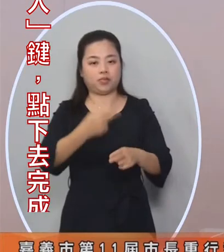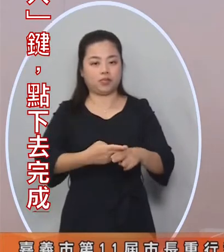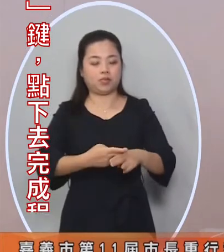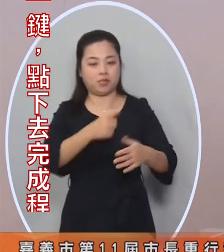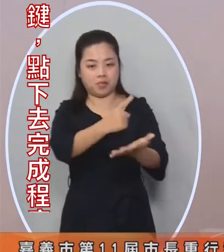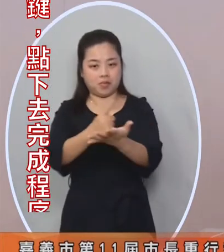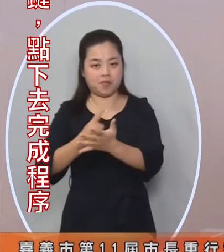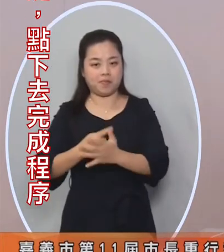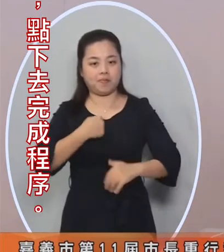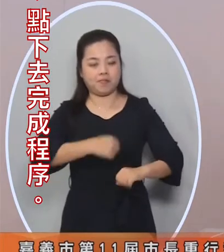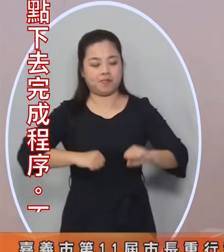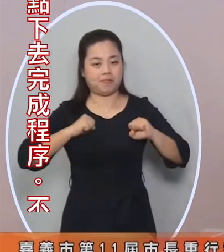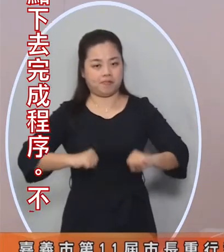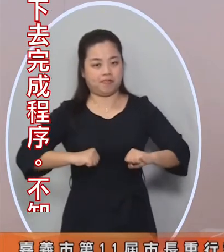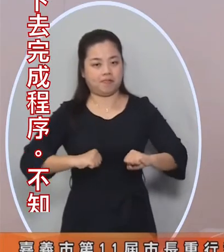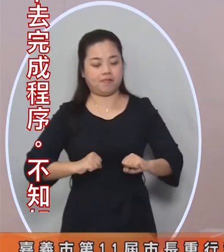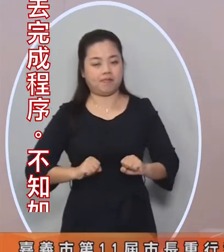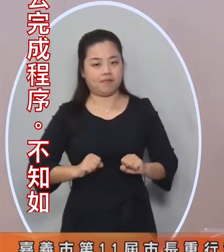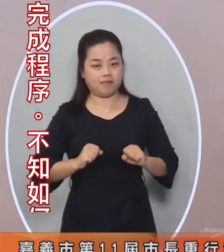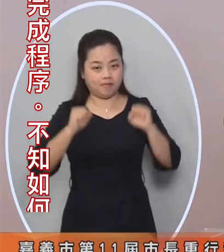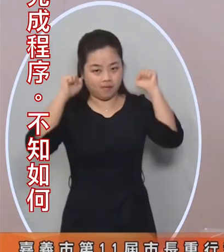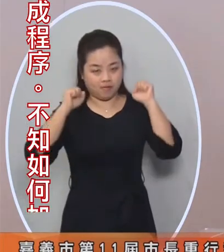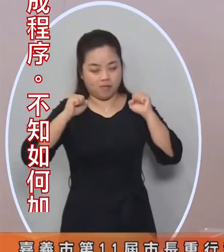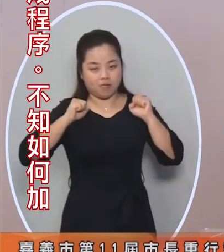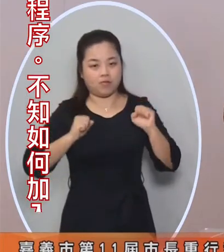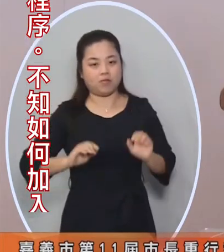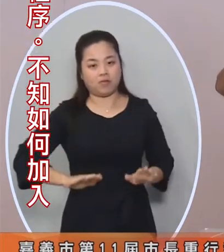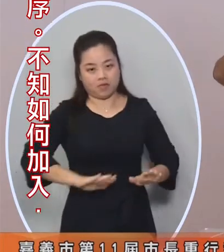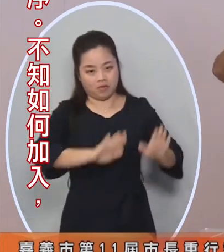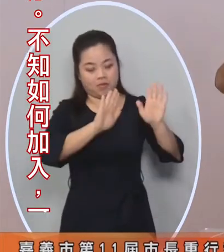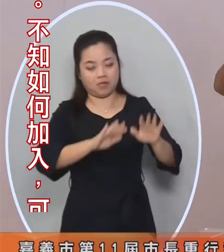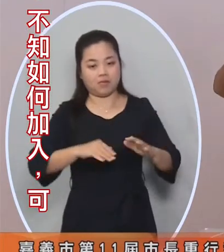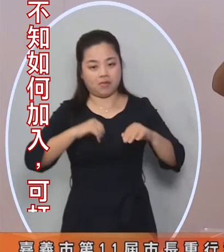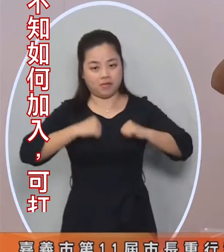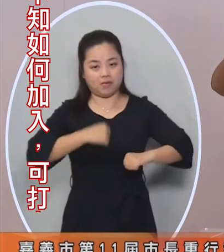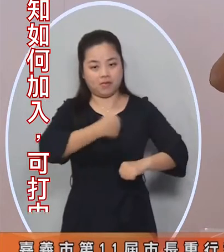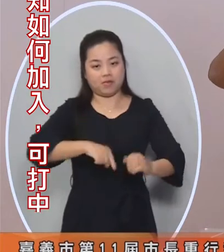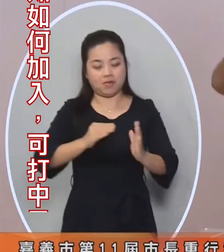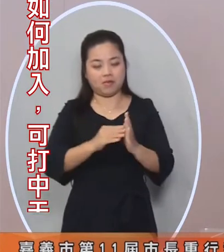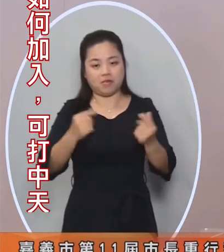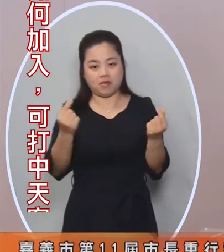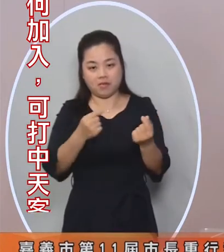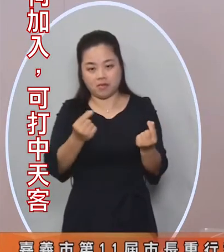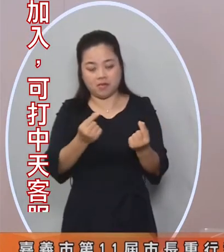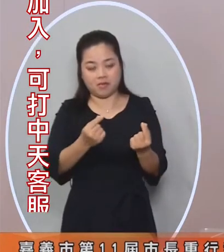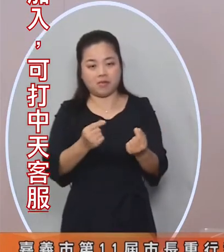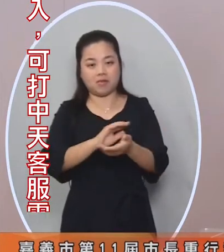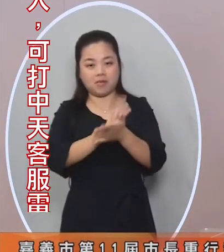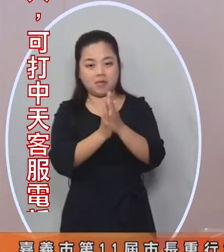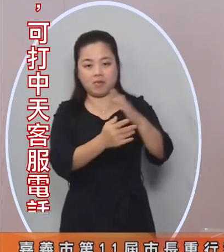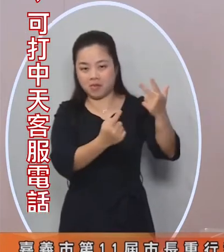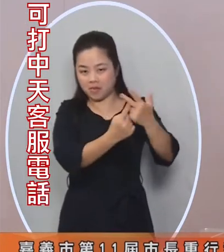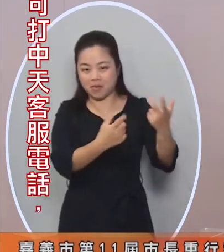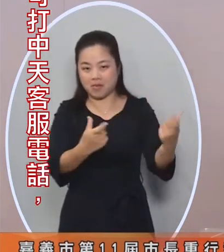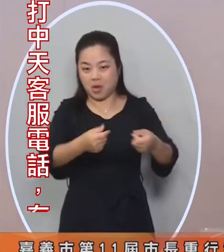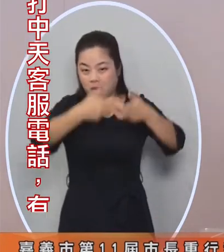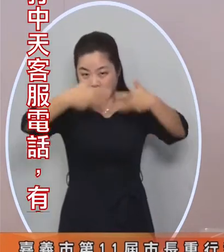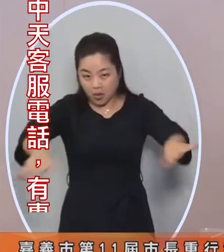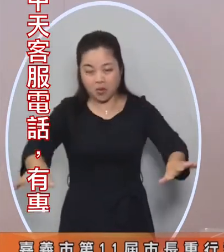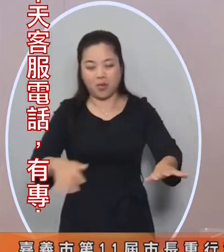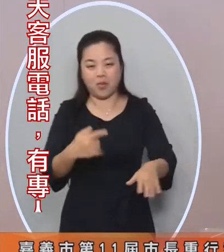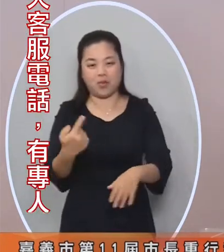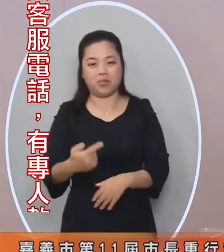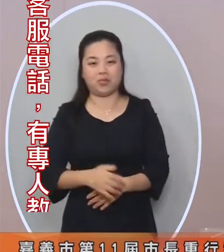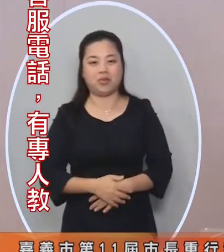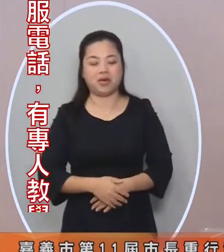定能够得到一个很大的进步。要把健身房啊变成一个全台湾像超商一样多的地方，把台湾